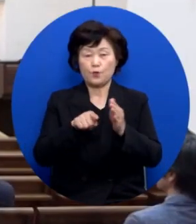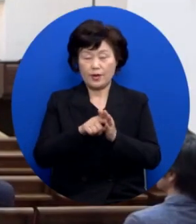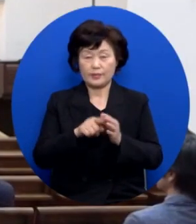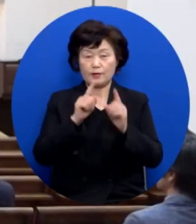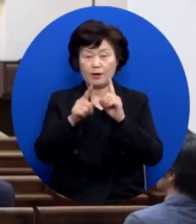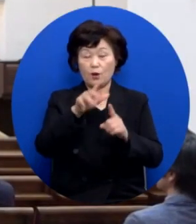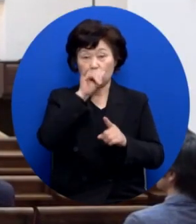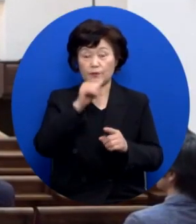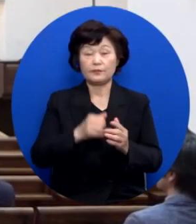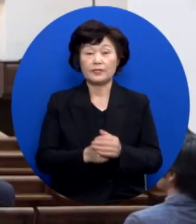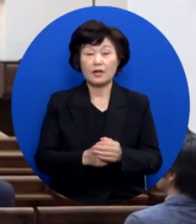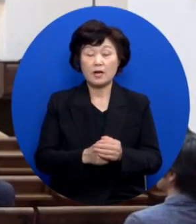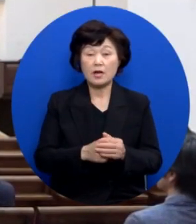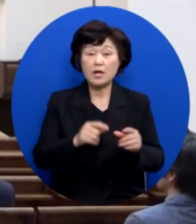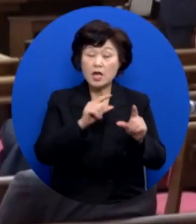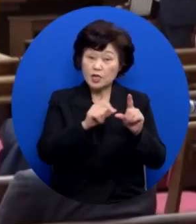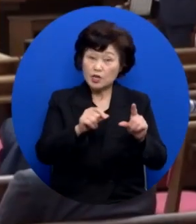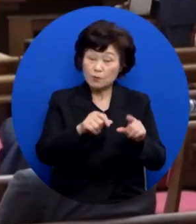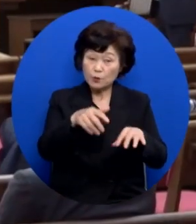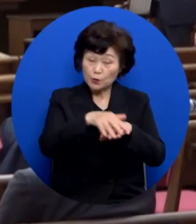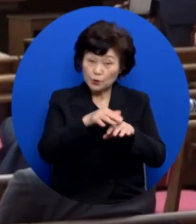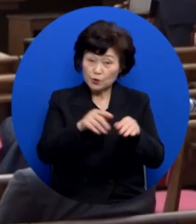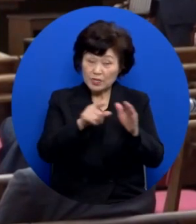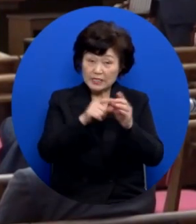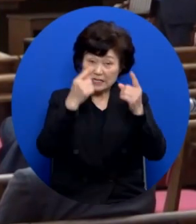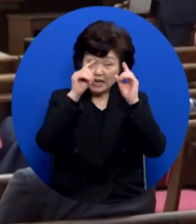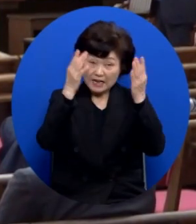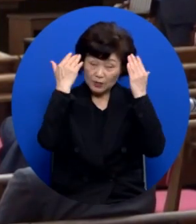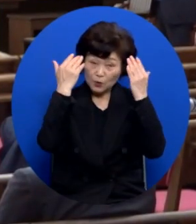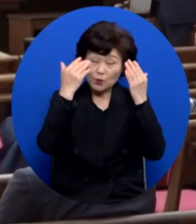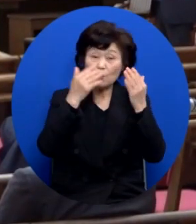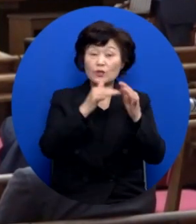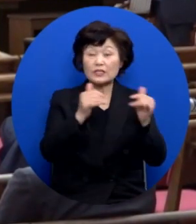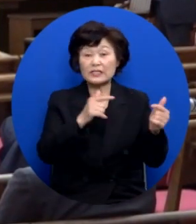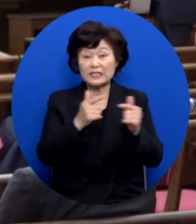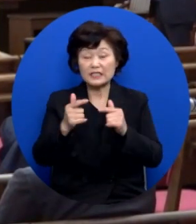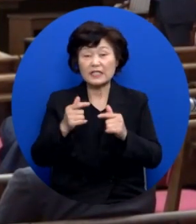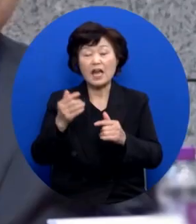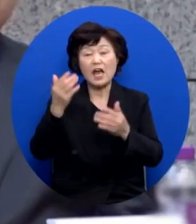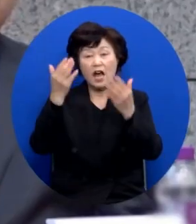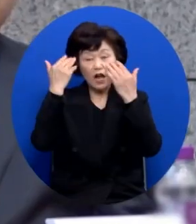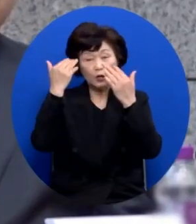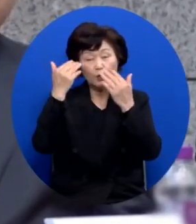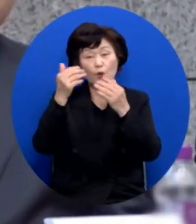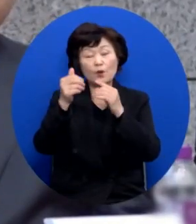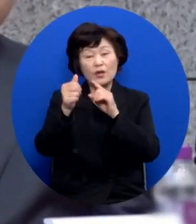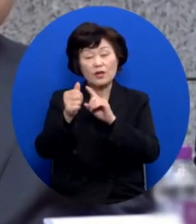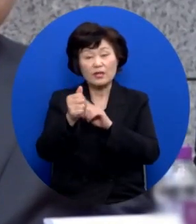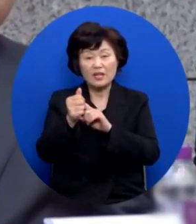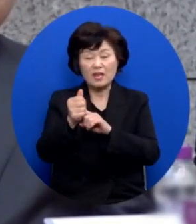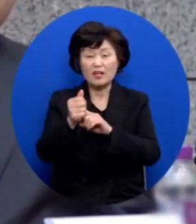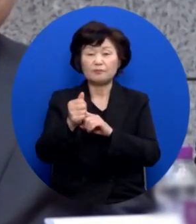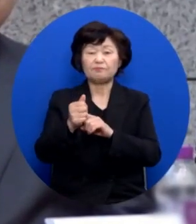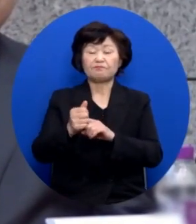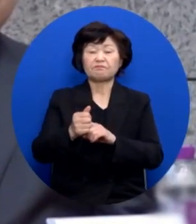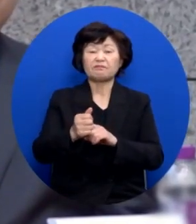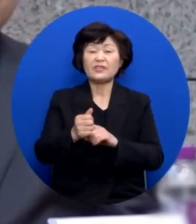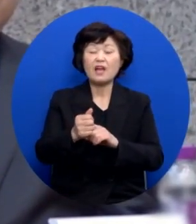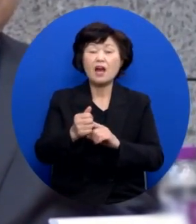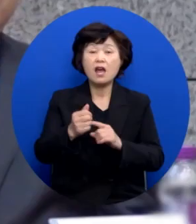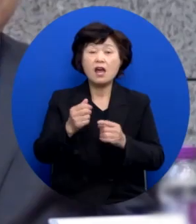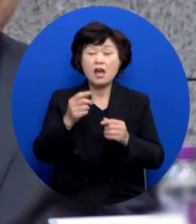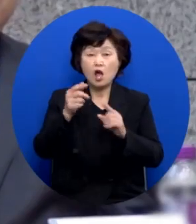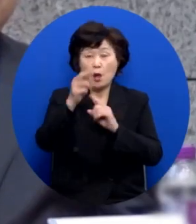최근 일부 조직신학자들이 서울신학대학교가 창조과학을 비판한 박영식 교수를 징계위원회에 회부한 것을